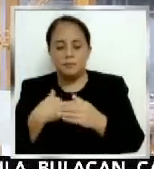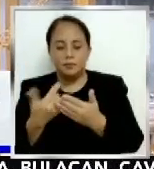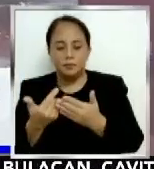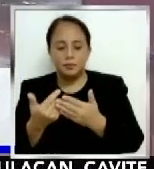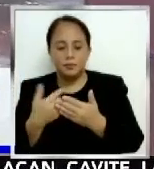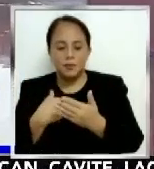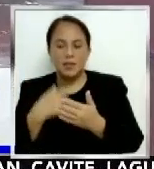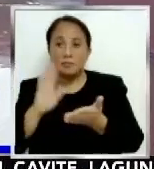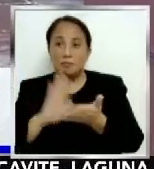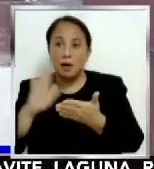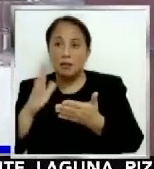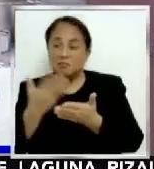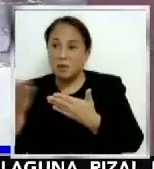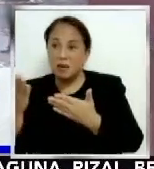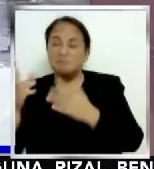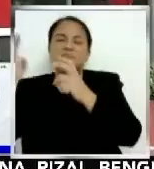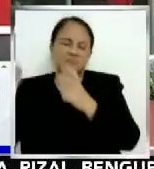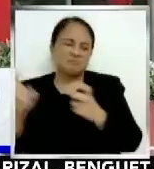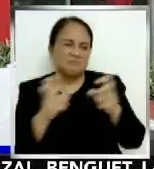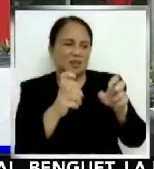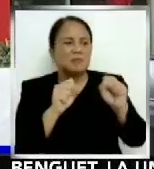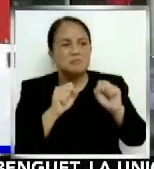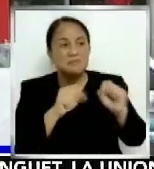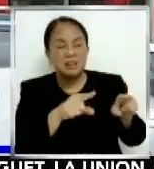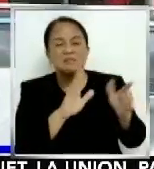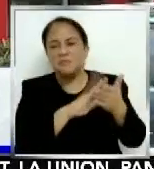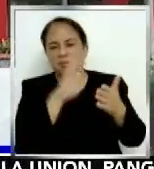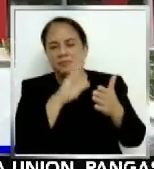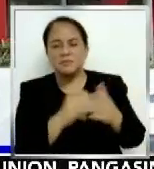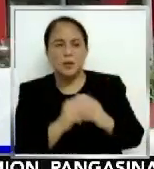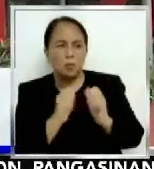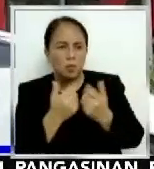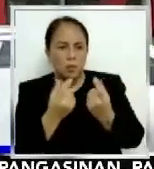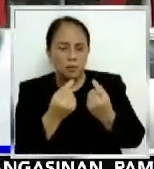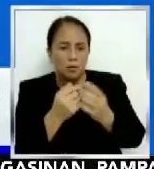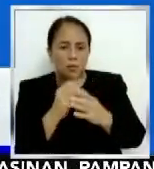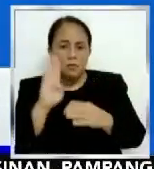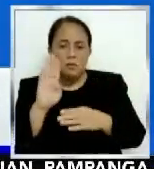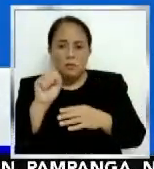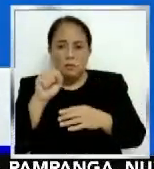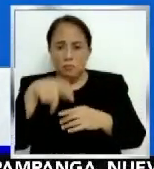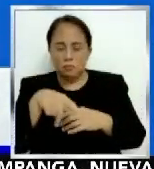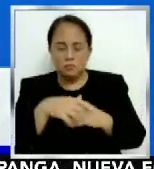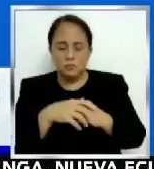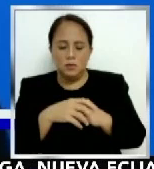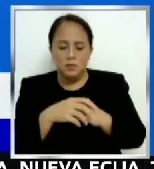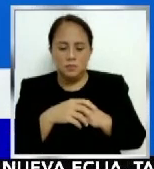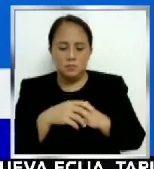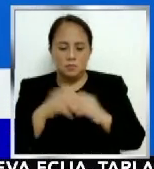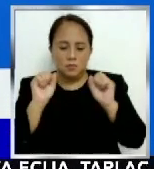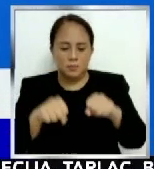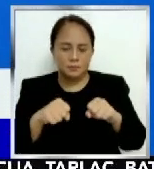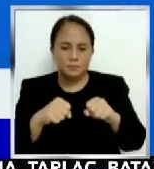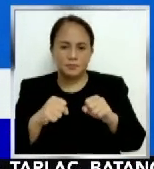pagkabili, maipapasa din ito sa consumer. Ano nga ba ang pwedeng gawin ng Bangko Sentral ng Pilipinas? So pwedeng taasin nila yung interest